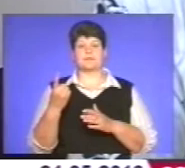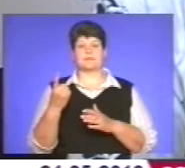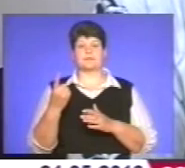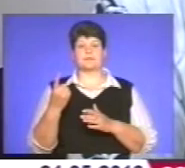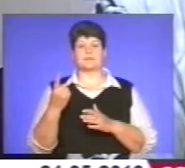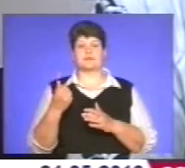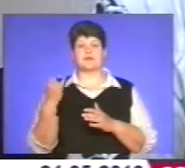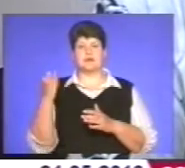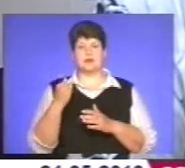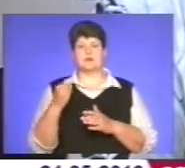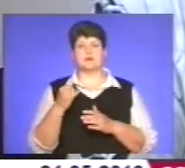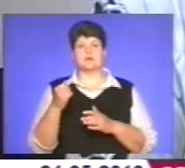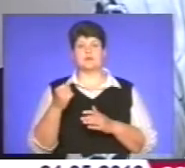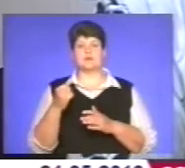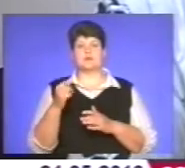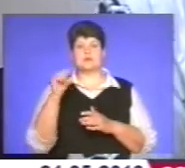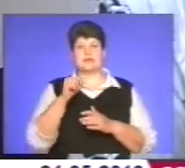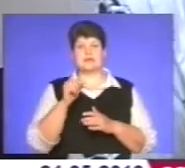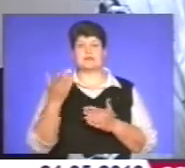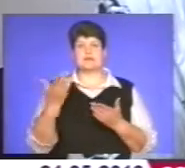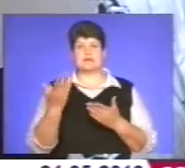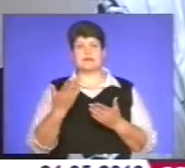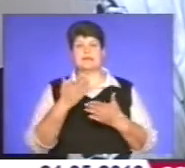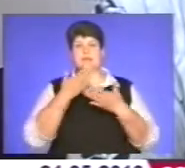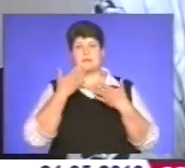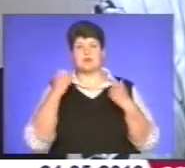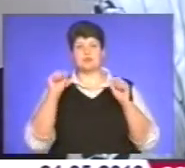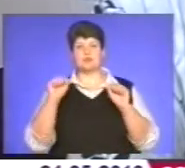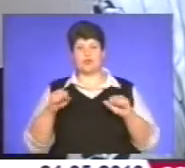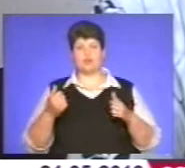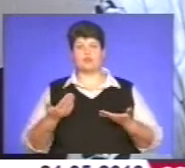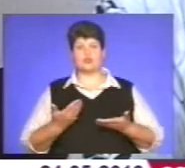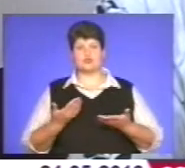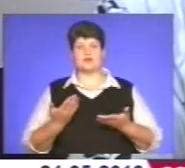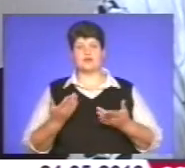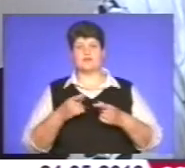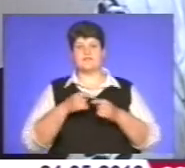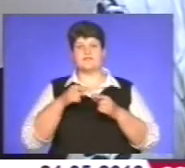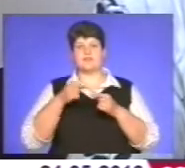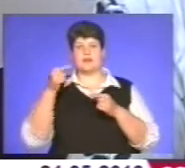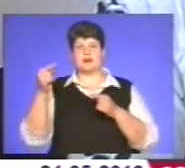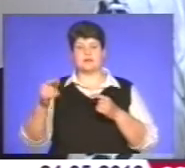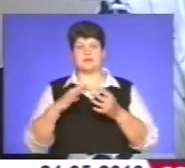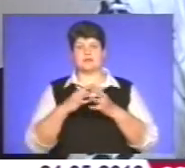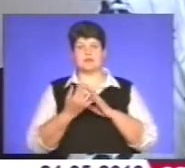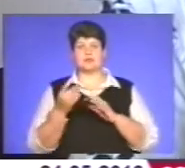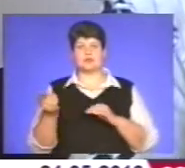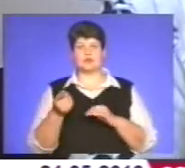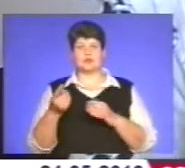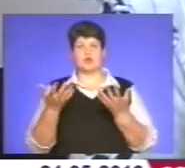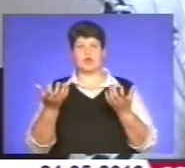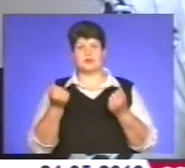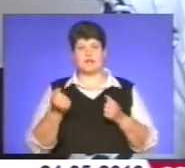і 12, і ті, які не мали змоги, проживаючи у віддалених селах Тернополя,